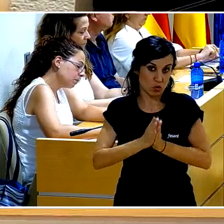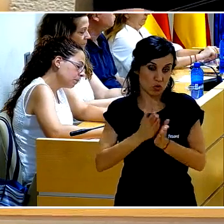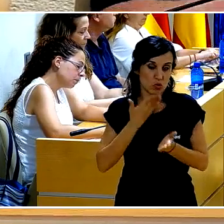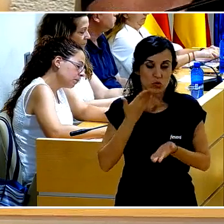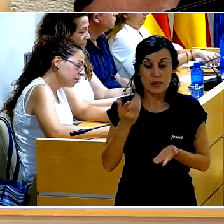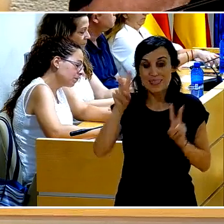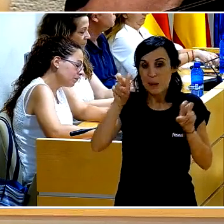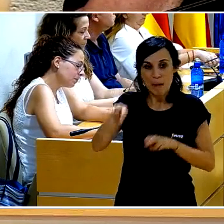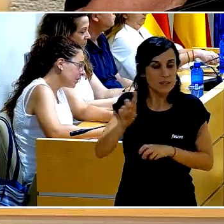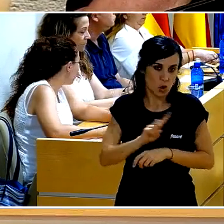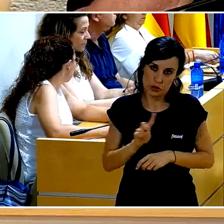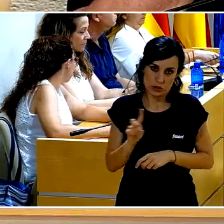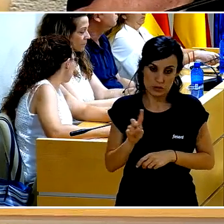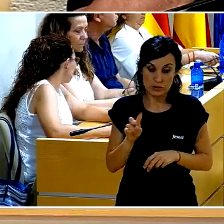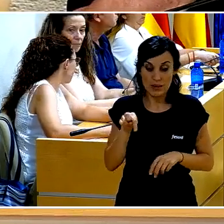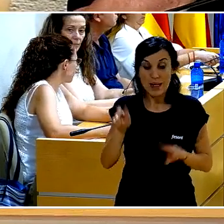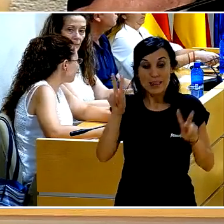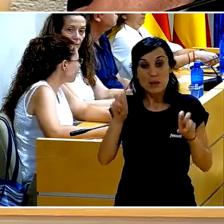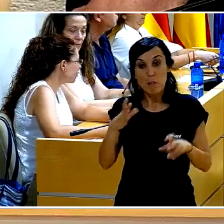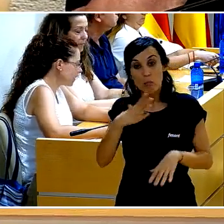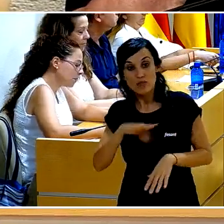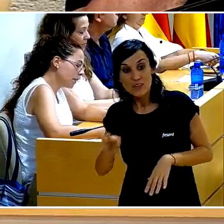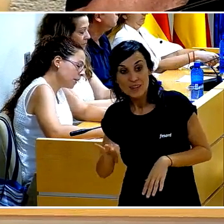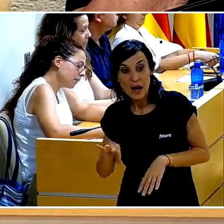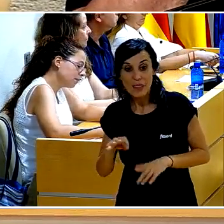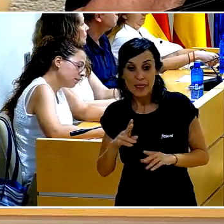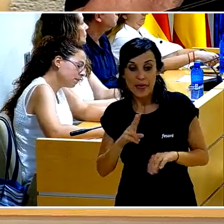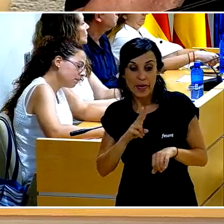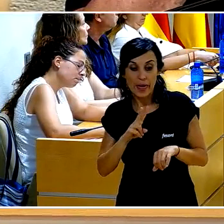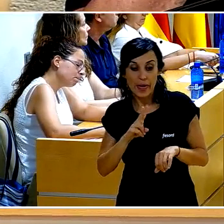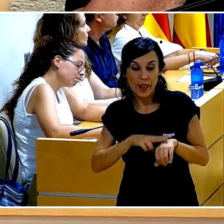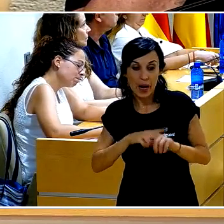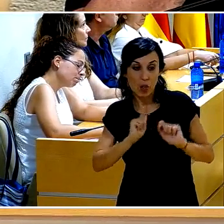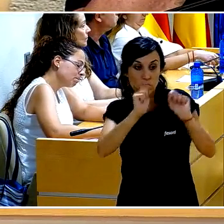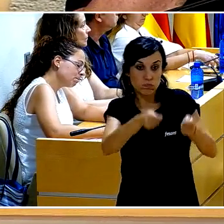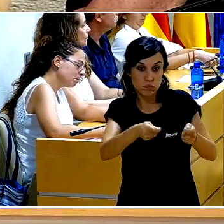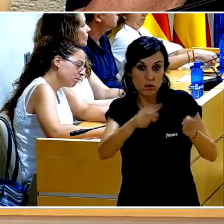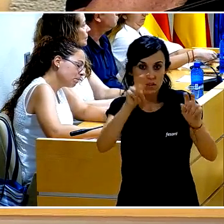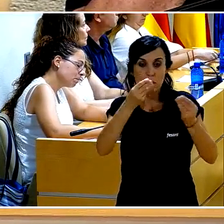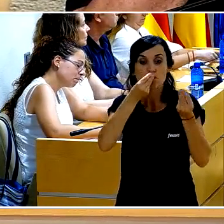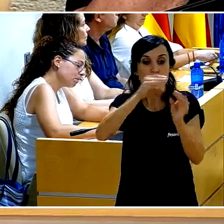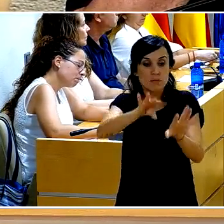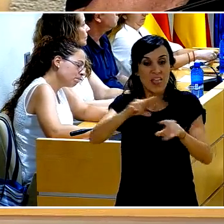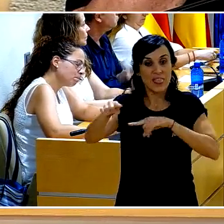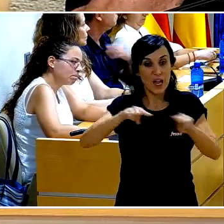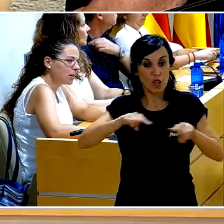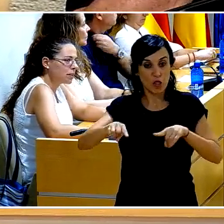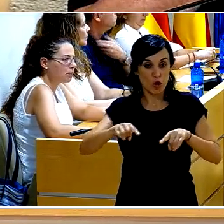si la qüestió no és que no n'hi ha cap possibilitat de delegar o no delegar la direcció